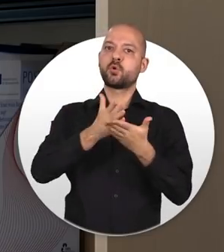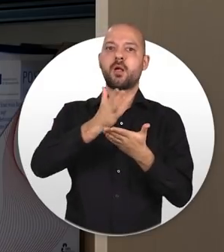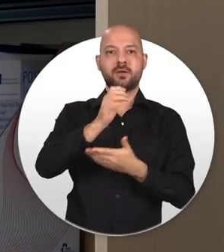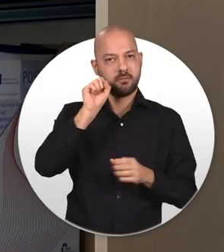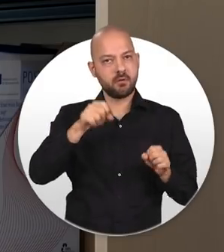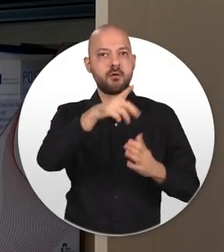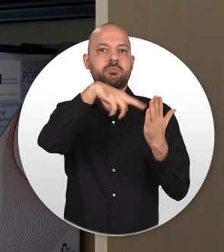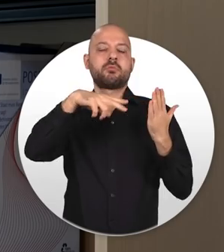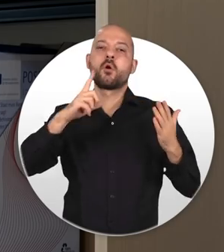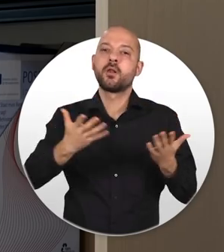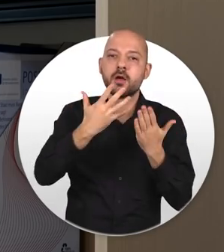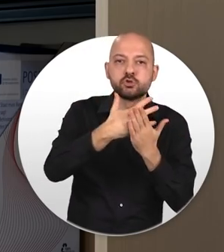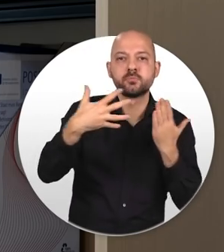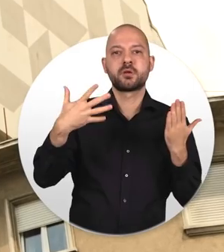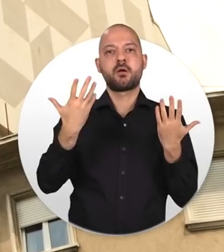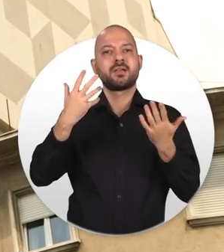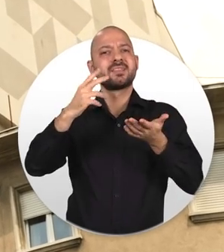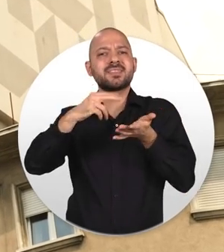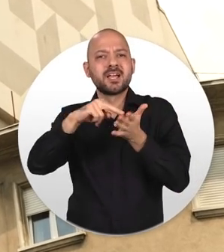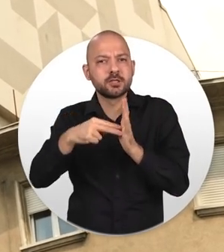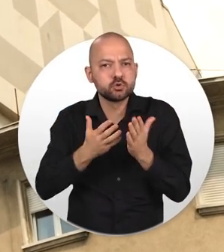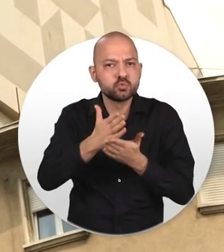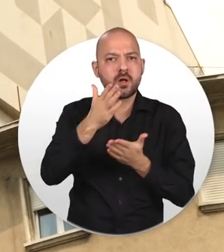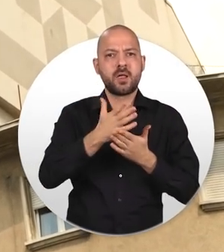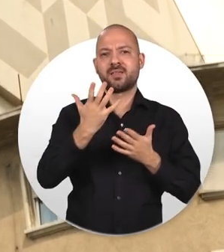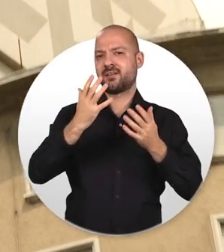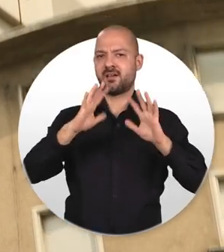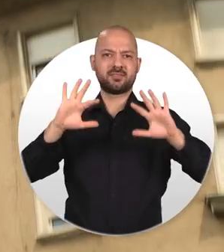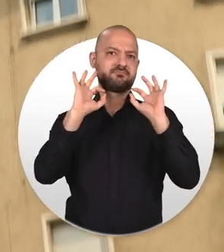und technisch accessibel operiert dürfen.